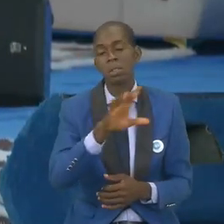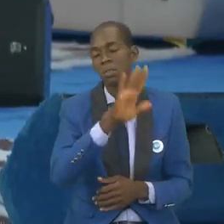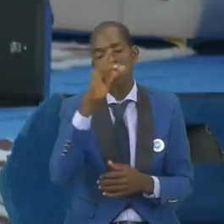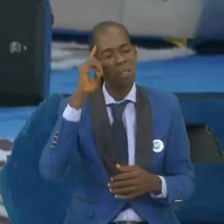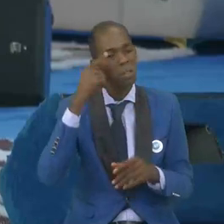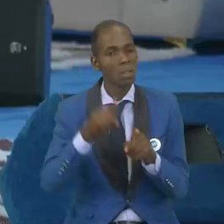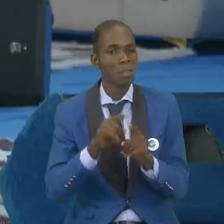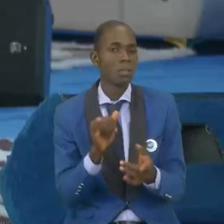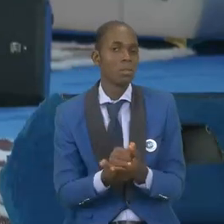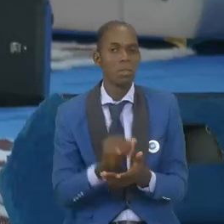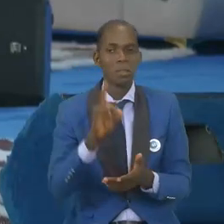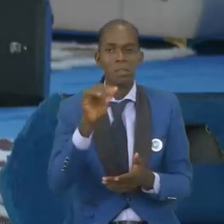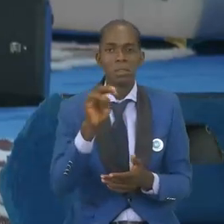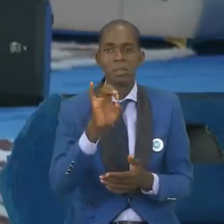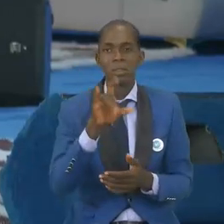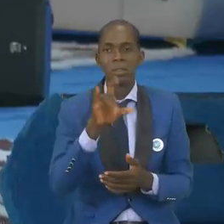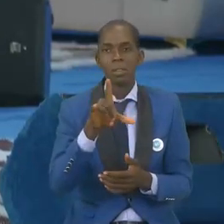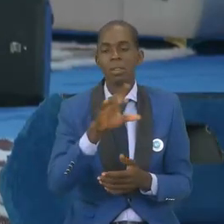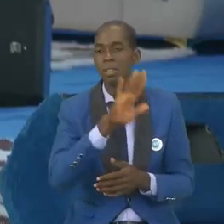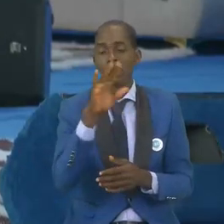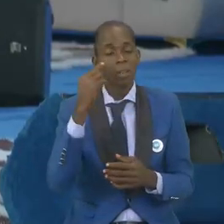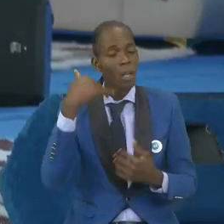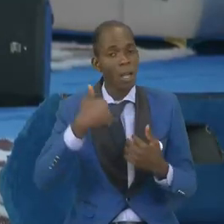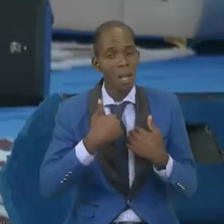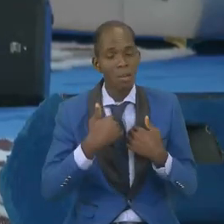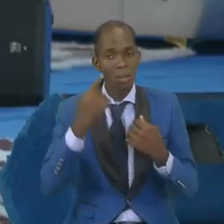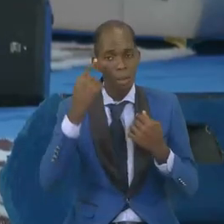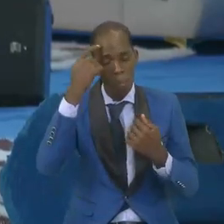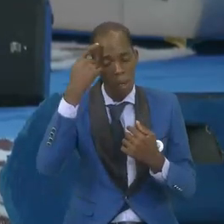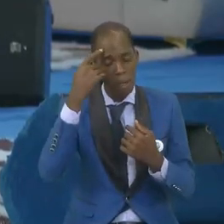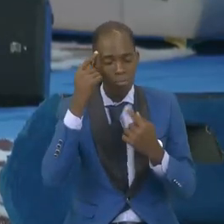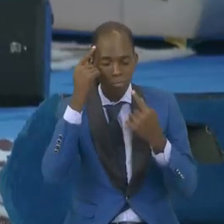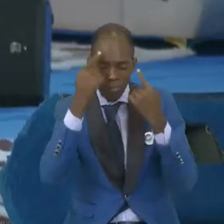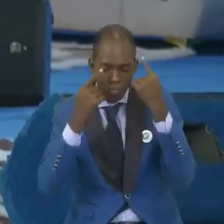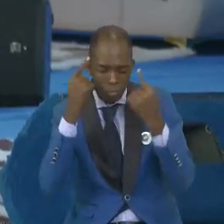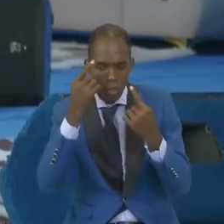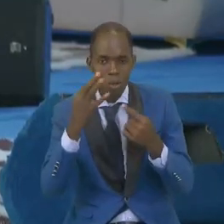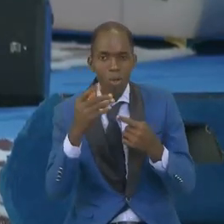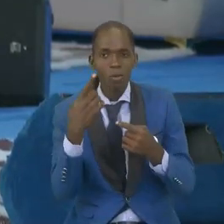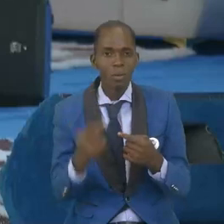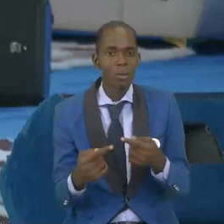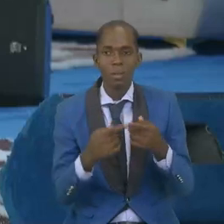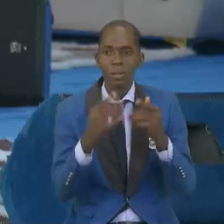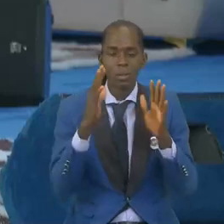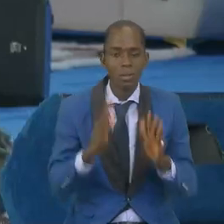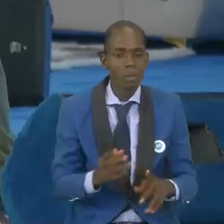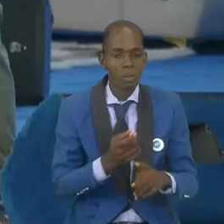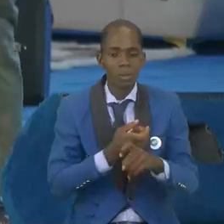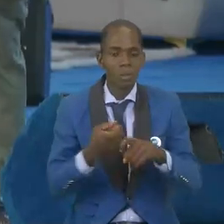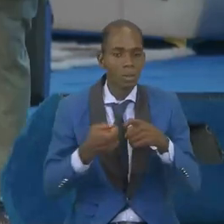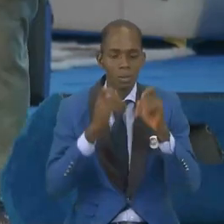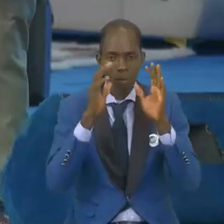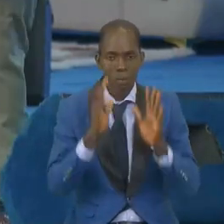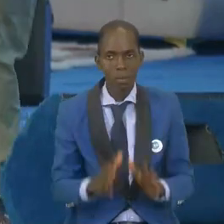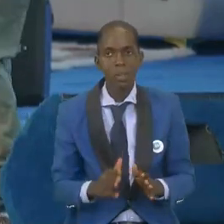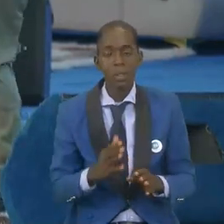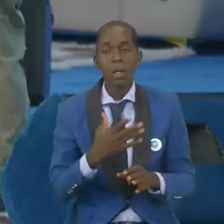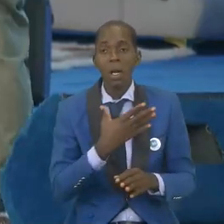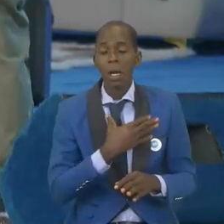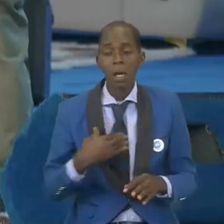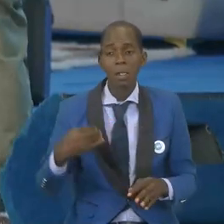Maintenant, Daniel ne pensait pas de cette manière. Il n'avait même pas la pensée de ceux-là